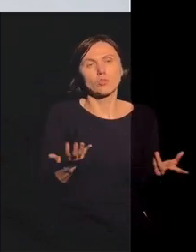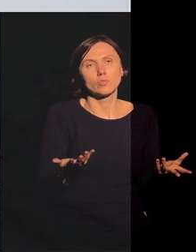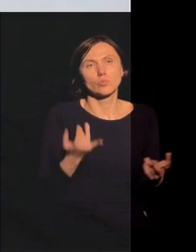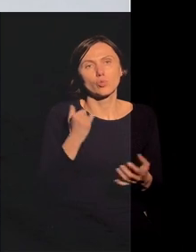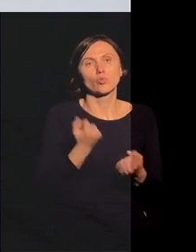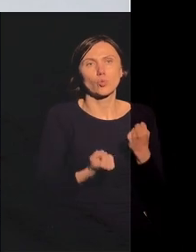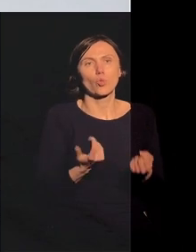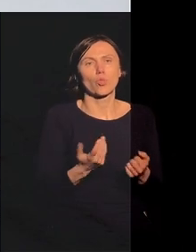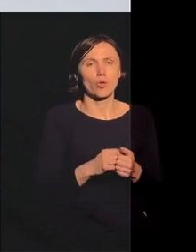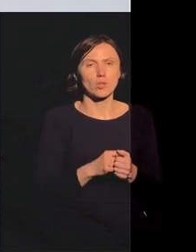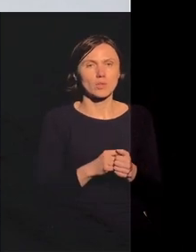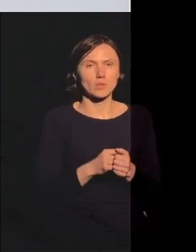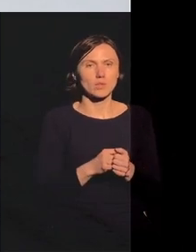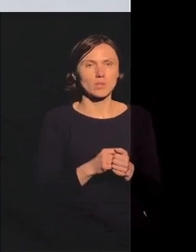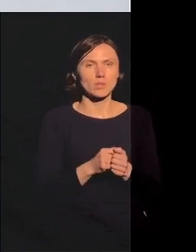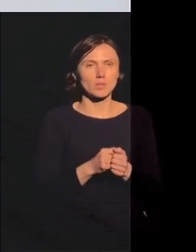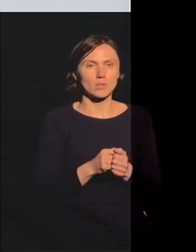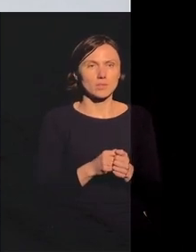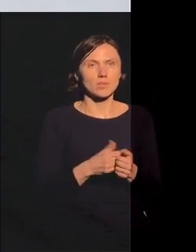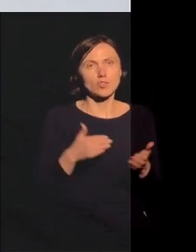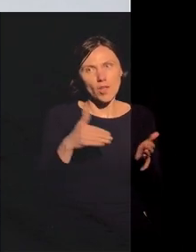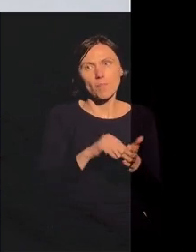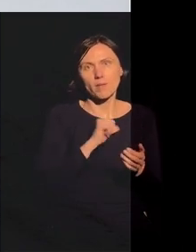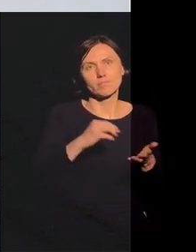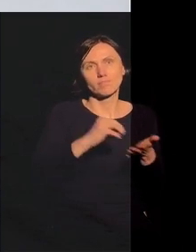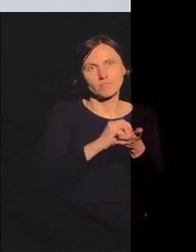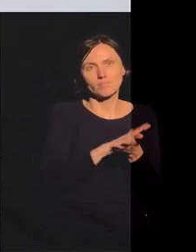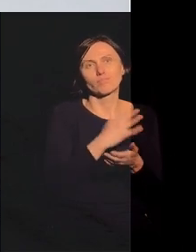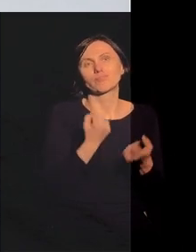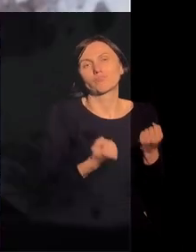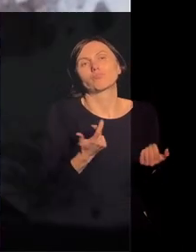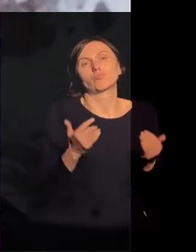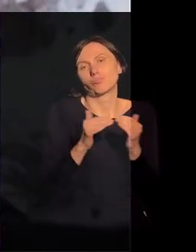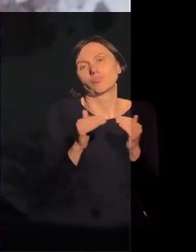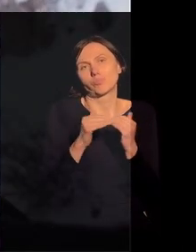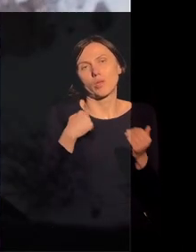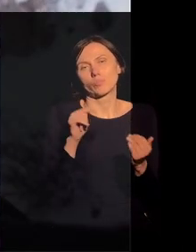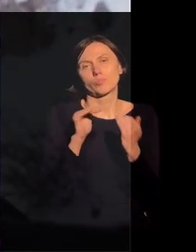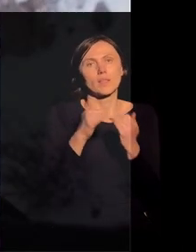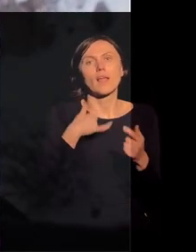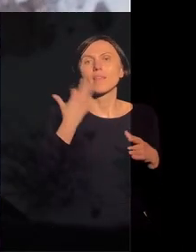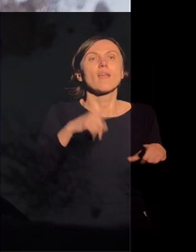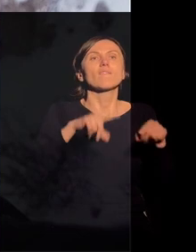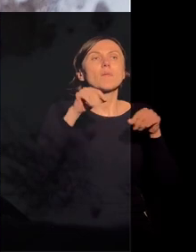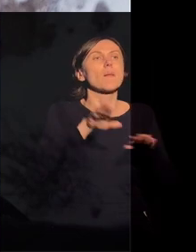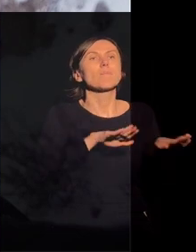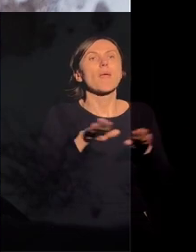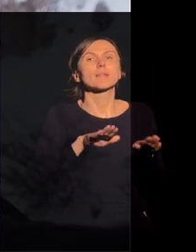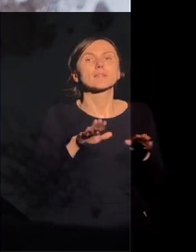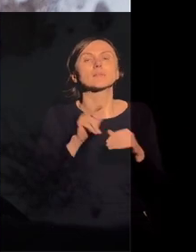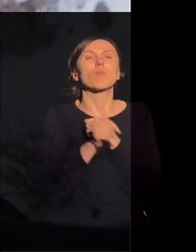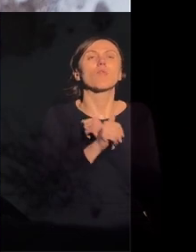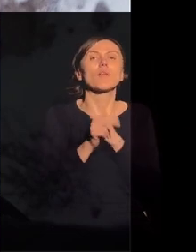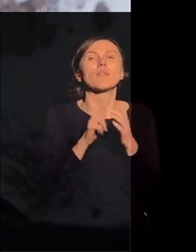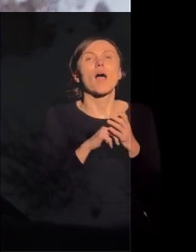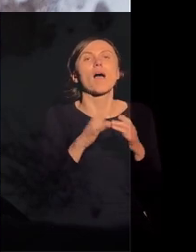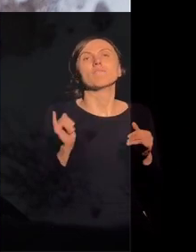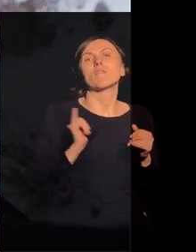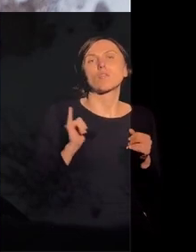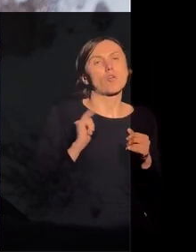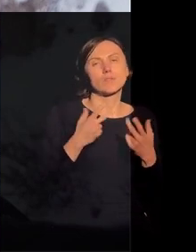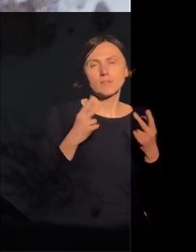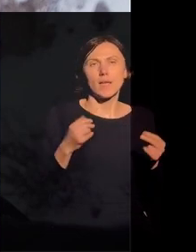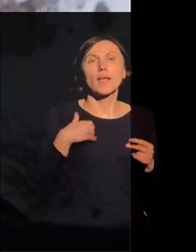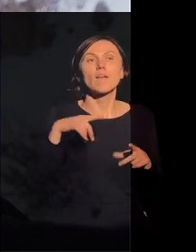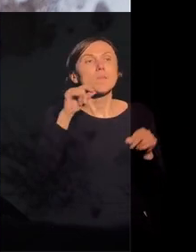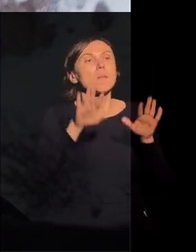No i trudno, no. No, to znaczy trzeba się jakby przystosować, to znaczy nie wybierałem miejsc ze względu na komfort,